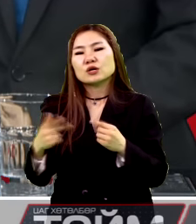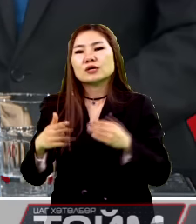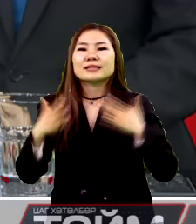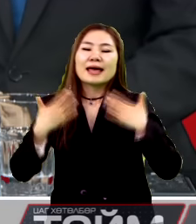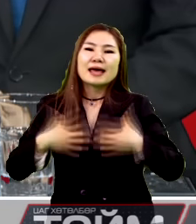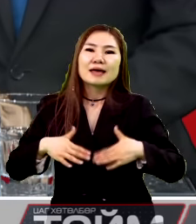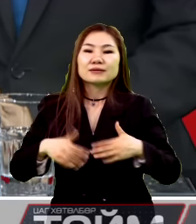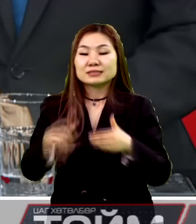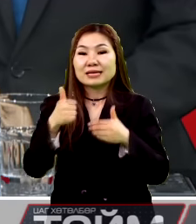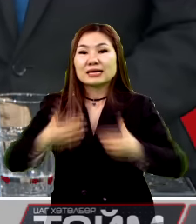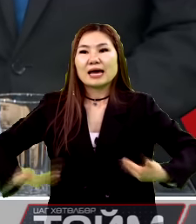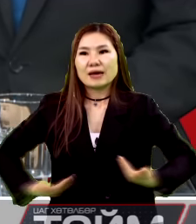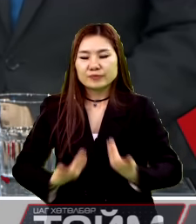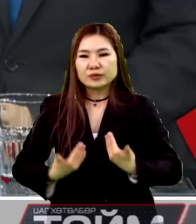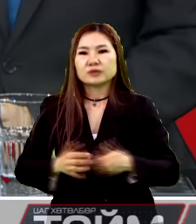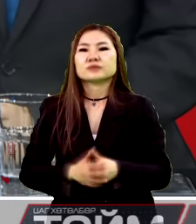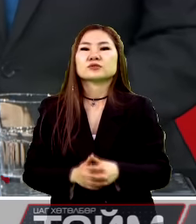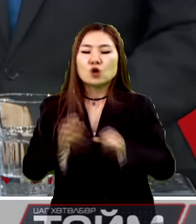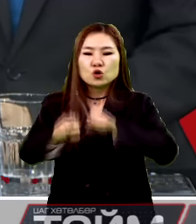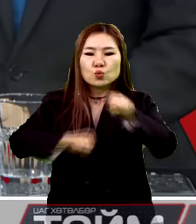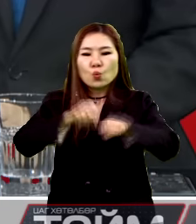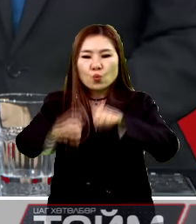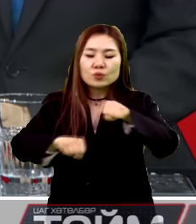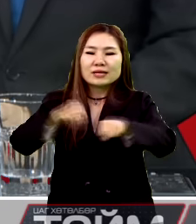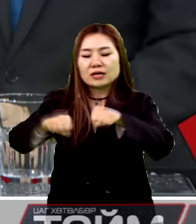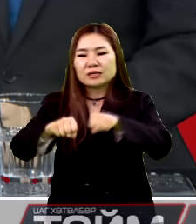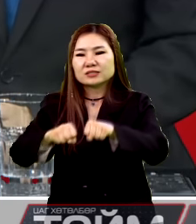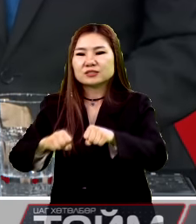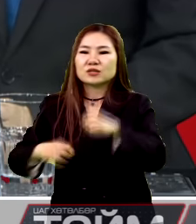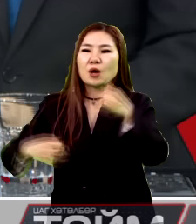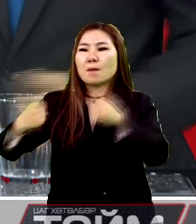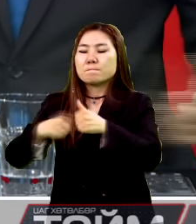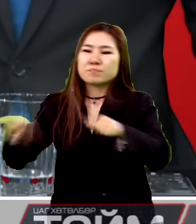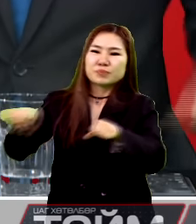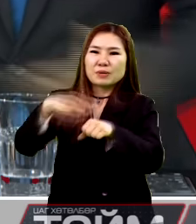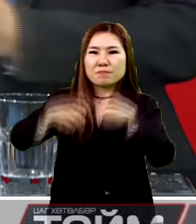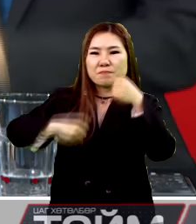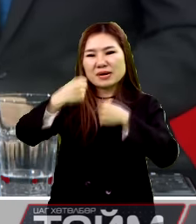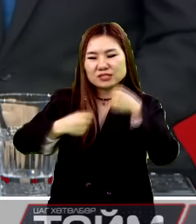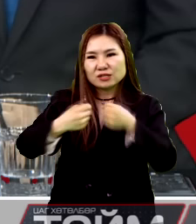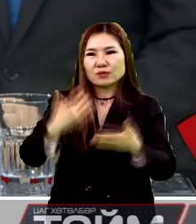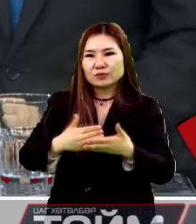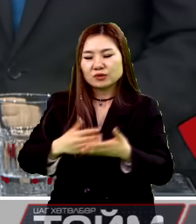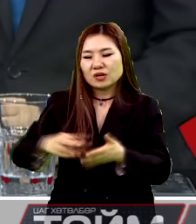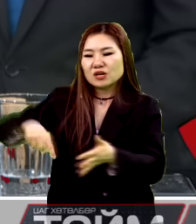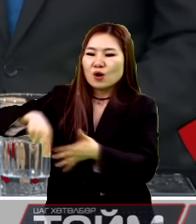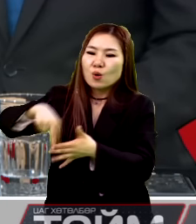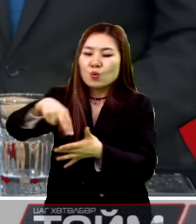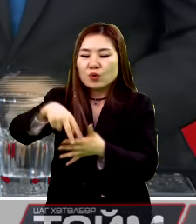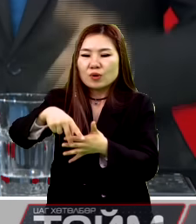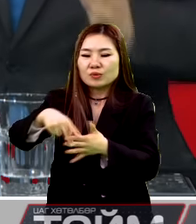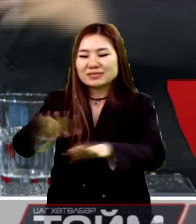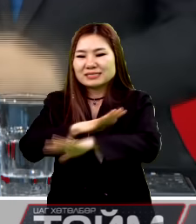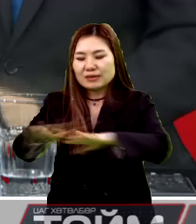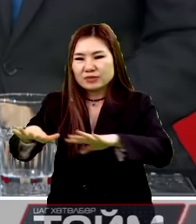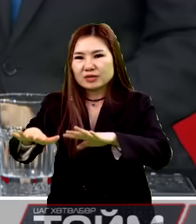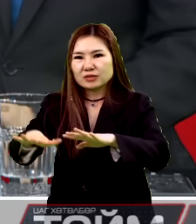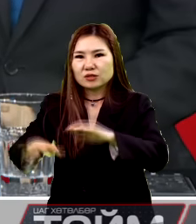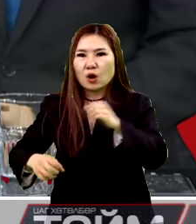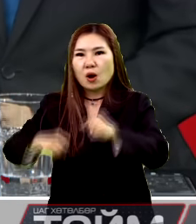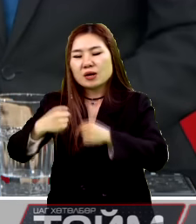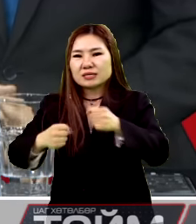дээ. Айгу ингээд шүү дээ. Гэтэл ингээд хүний дугуун унах хөстэй газар машин аваач тавьчихдаг. Явган хүн явах хөстэй газар ингээд авто засврын газар тос